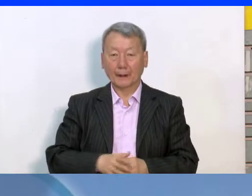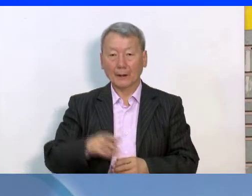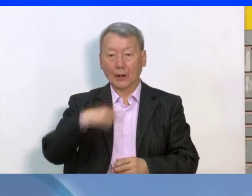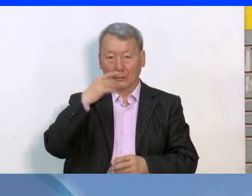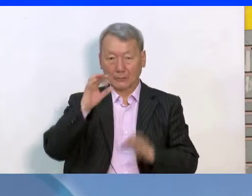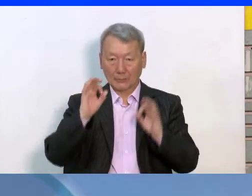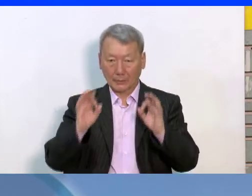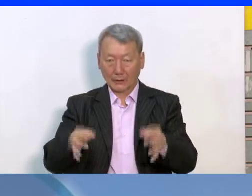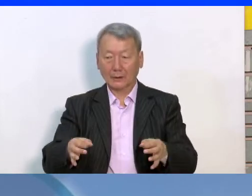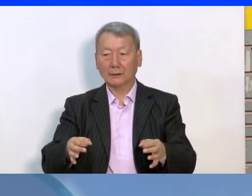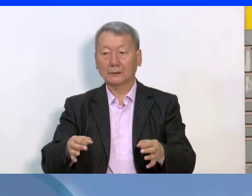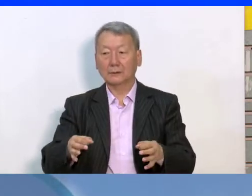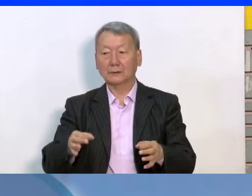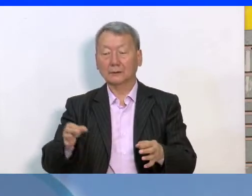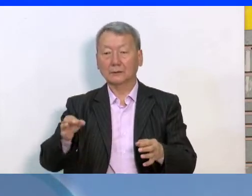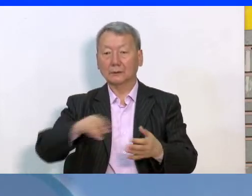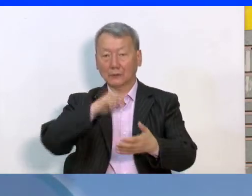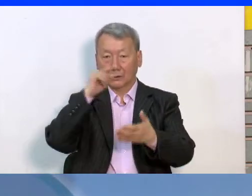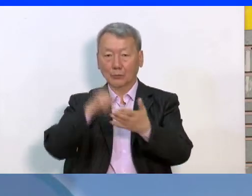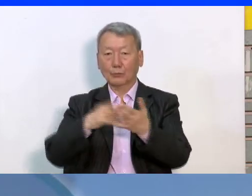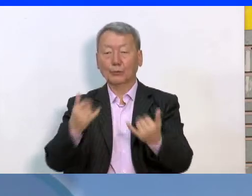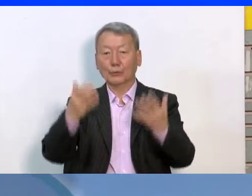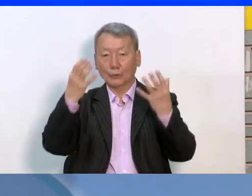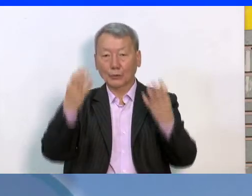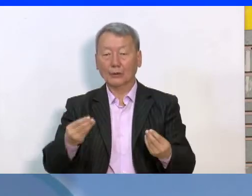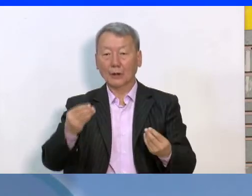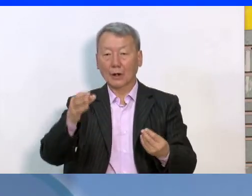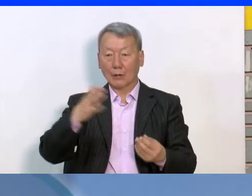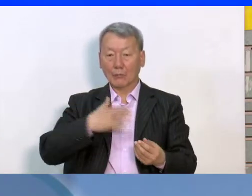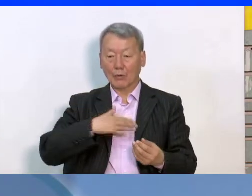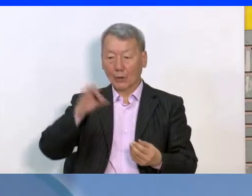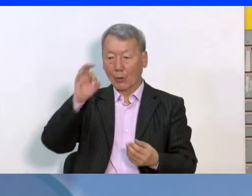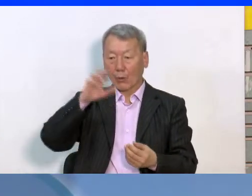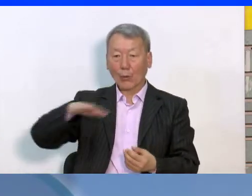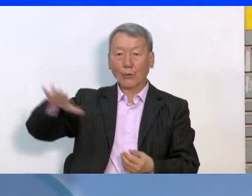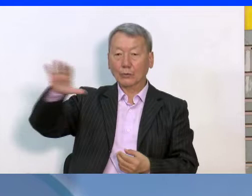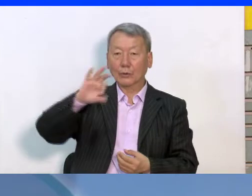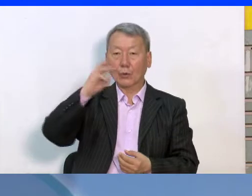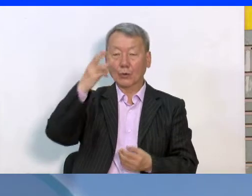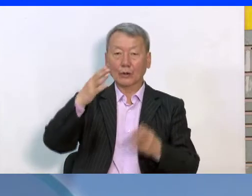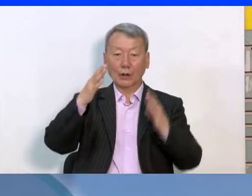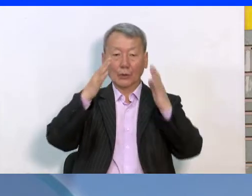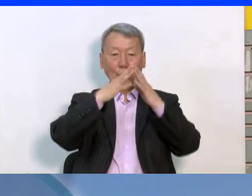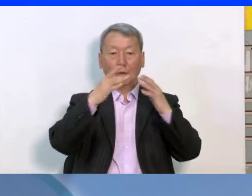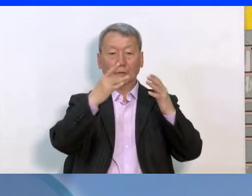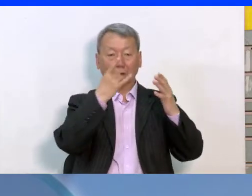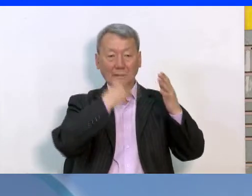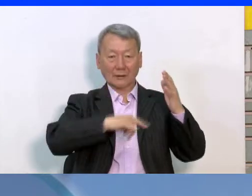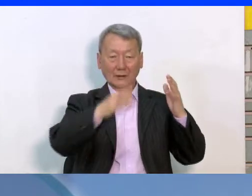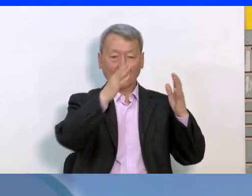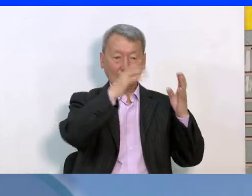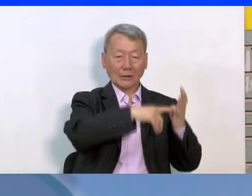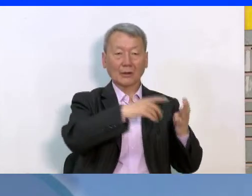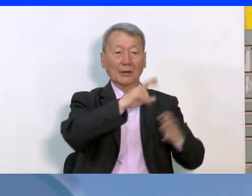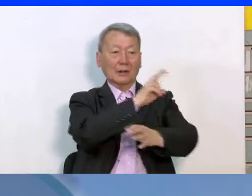Туура белгилеп кеттиңиз, бул бүгүнкү күндө областтык төрөт үйү башка оорукананын баардыгында